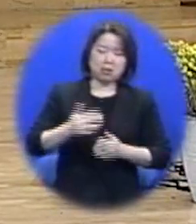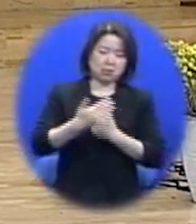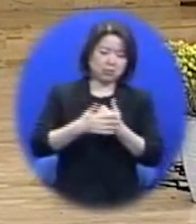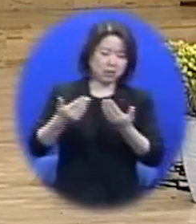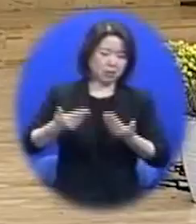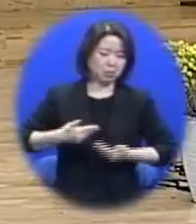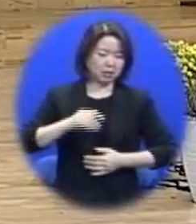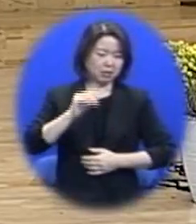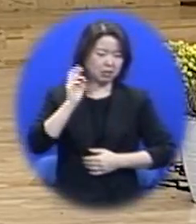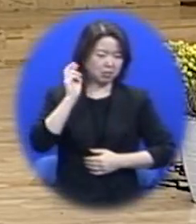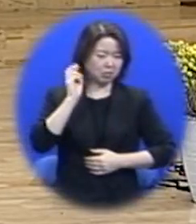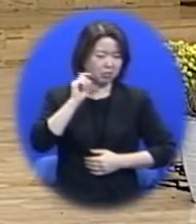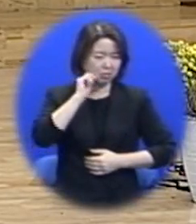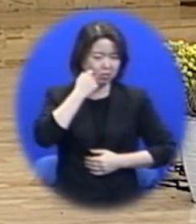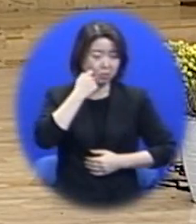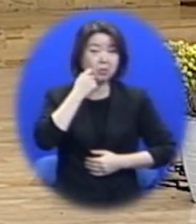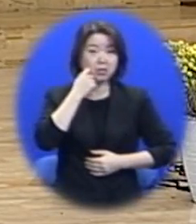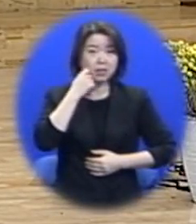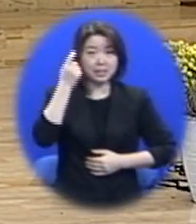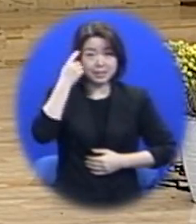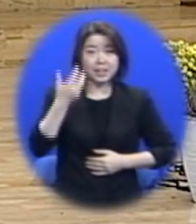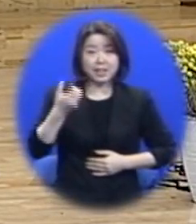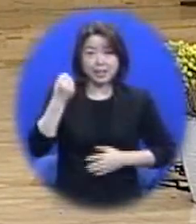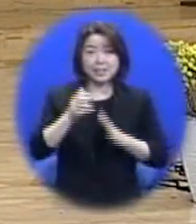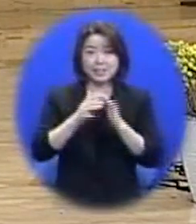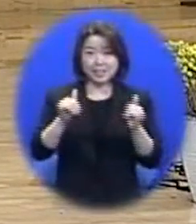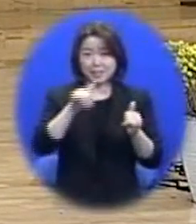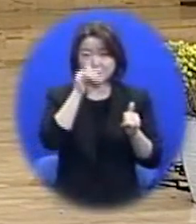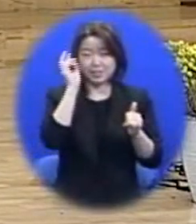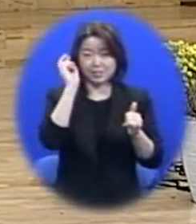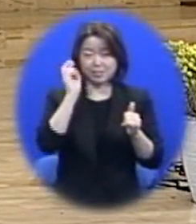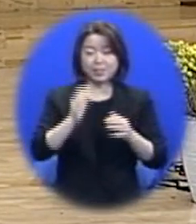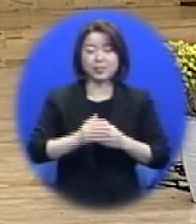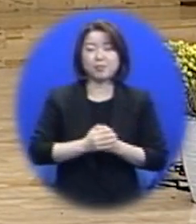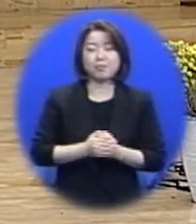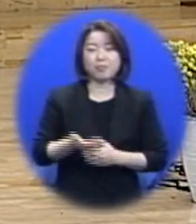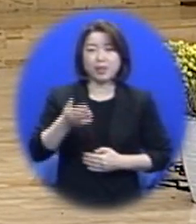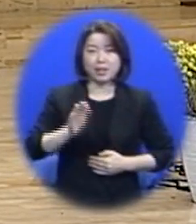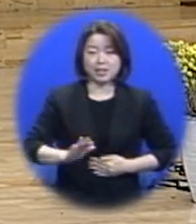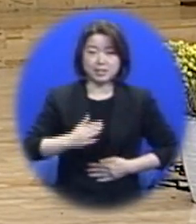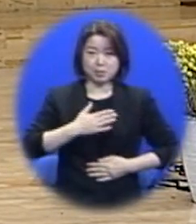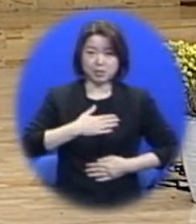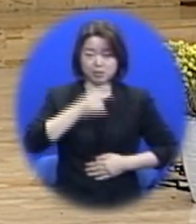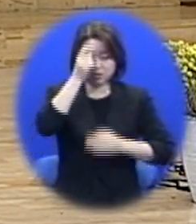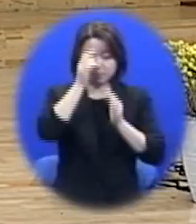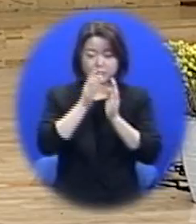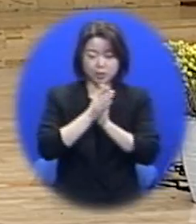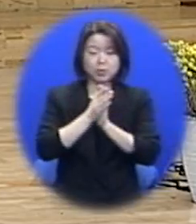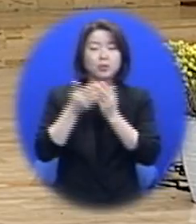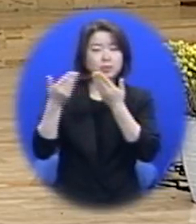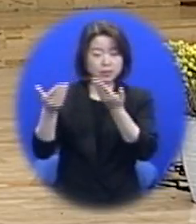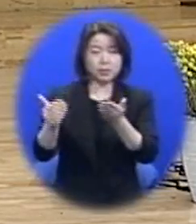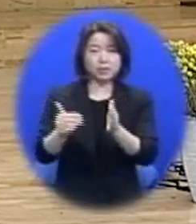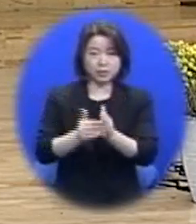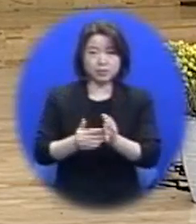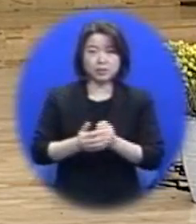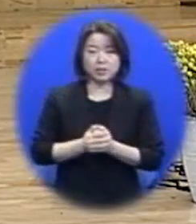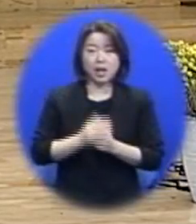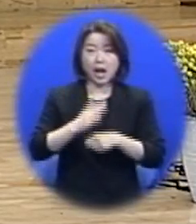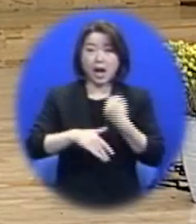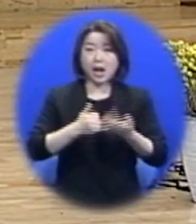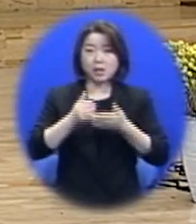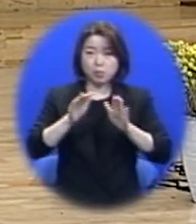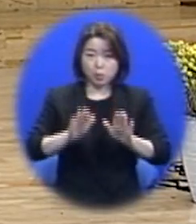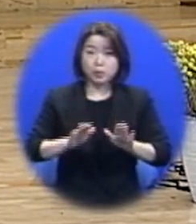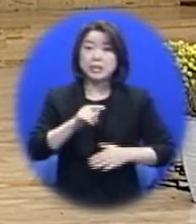생각하는 분들도 계실 겁니다. 그러나 저는 기도했습니다. 하나님, 오늘 이